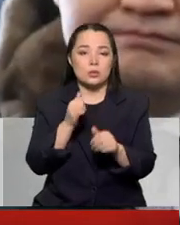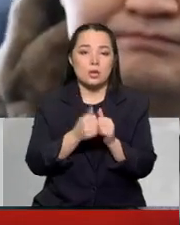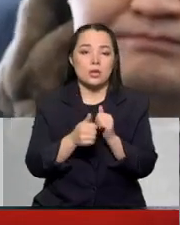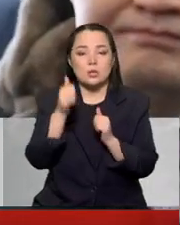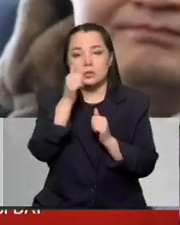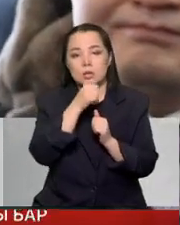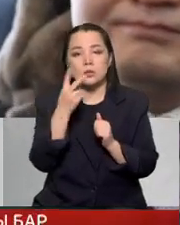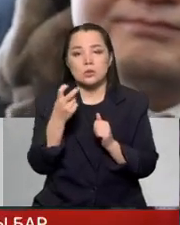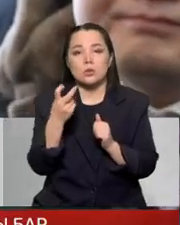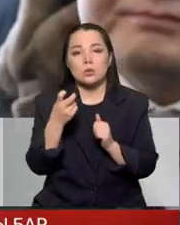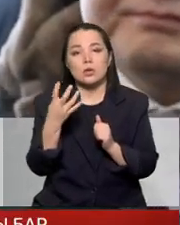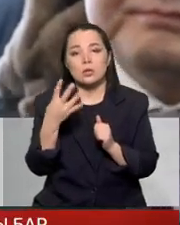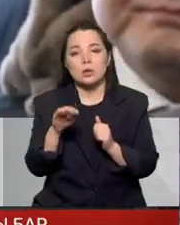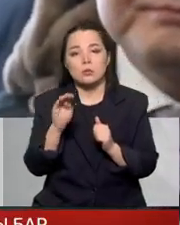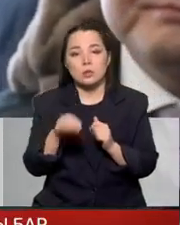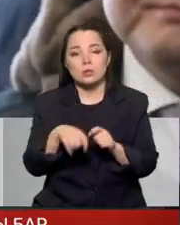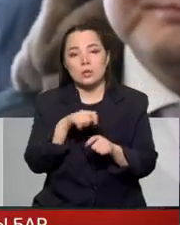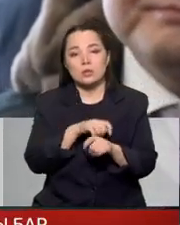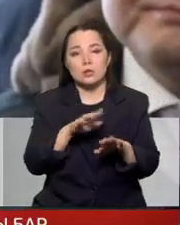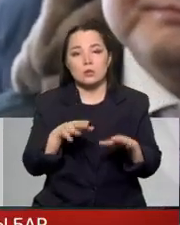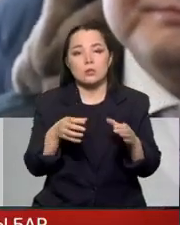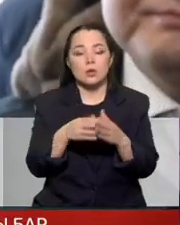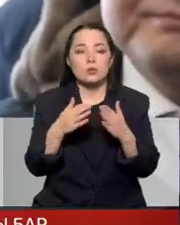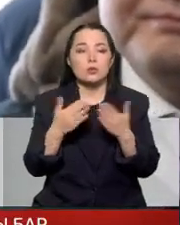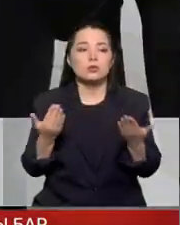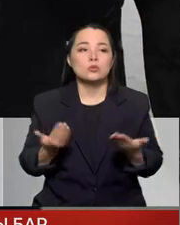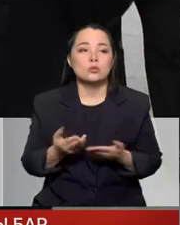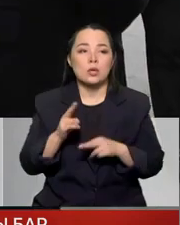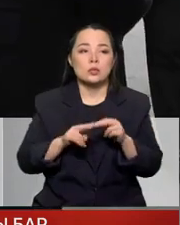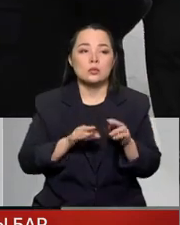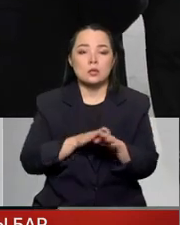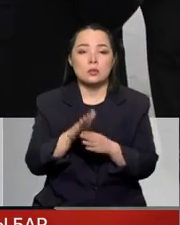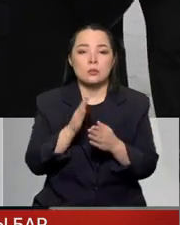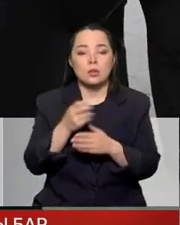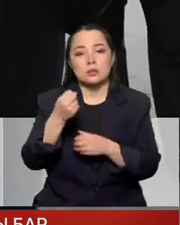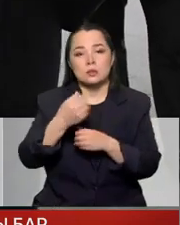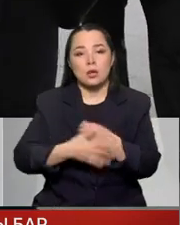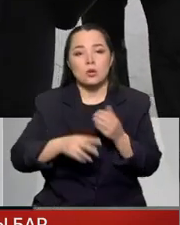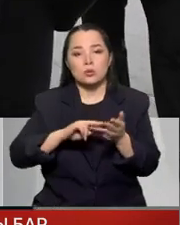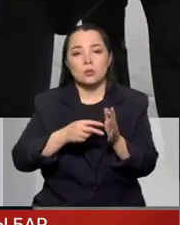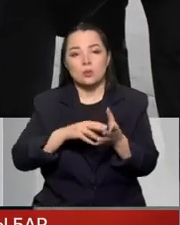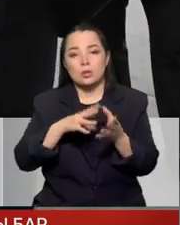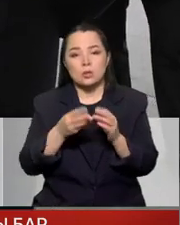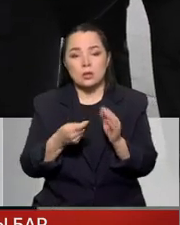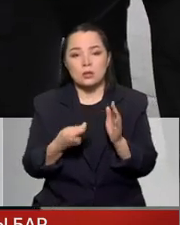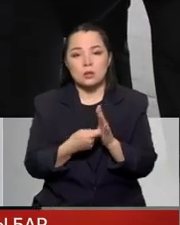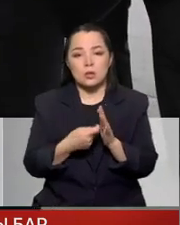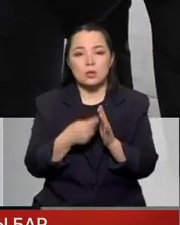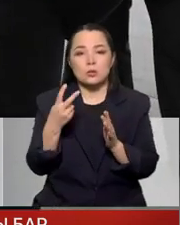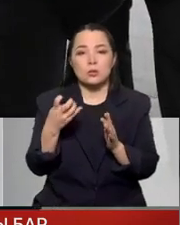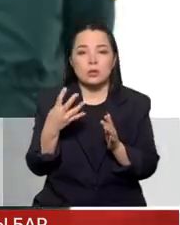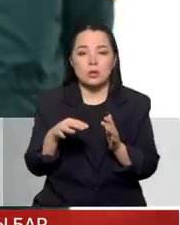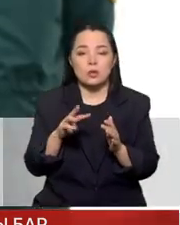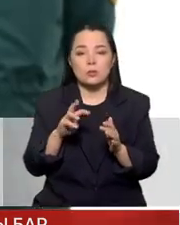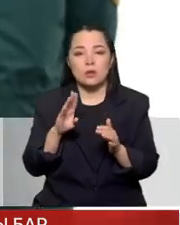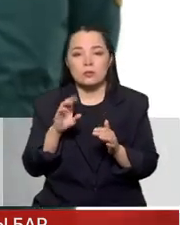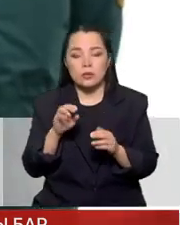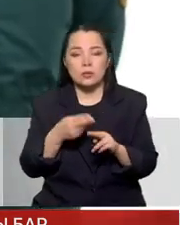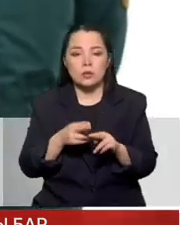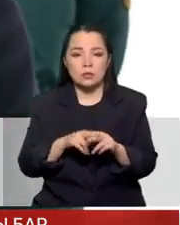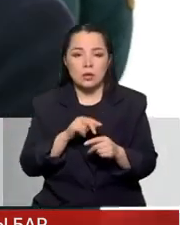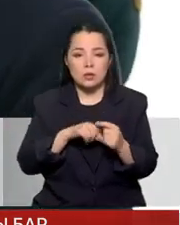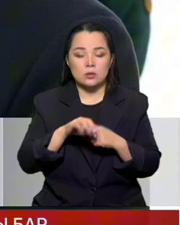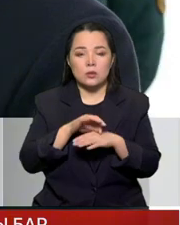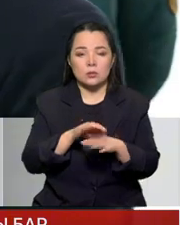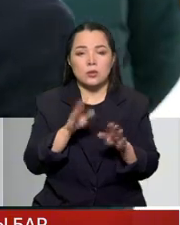сайын 200-240 мың шаршы метр тұрғын үй салынып жатыр. Станцияның жобалық қуаты шамамен 240 мегаватт.